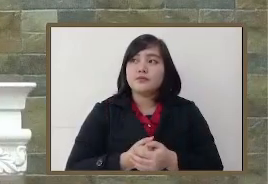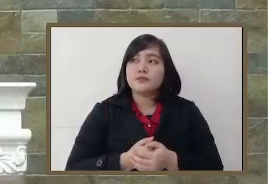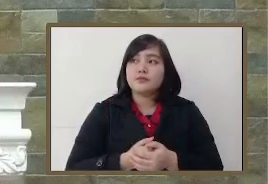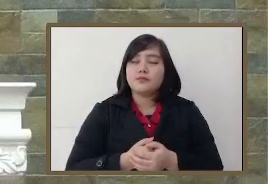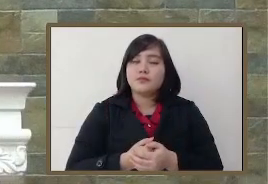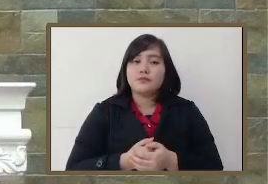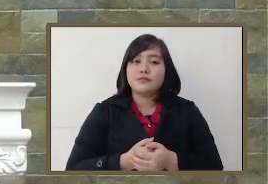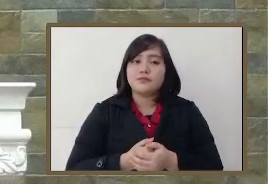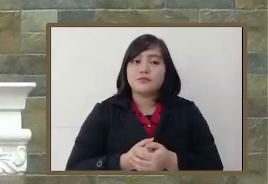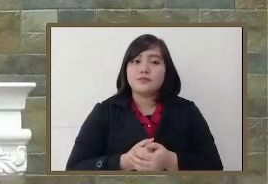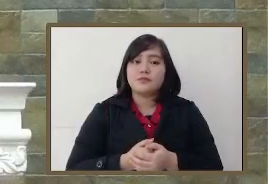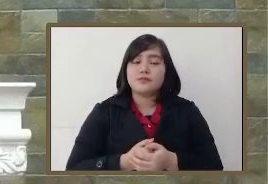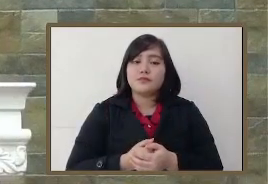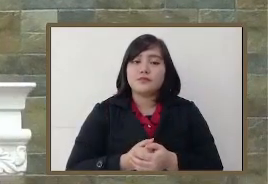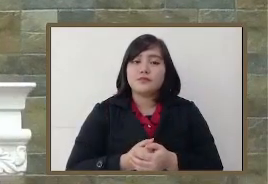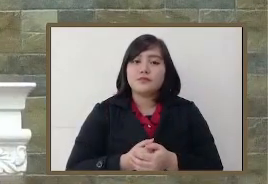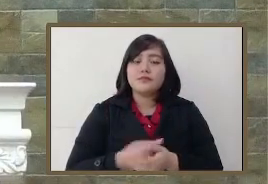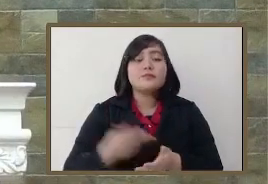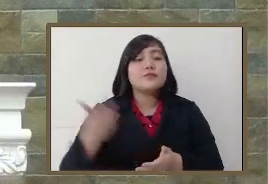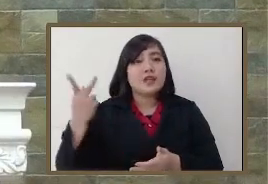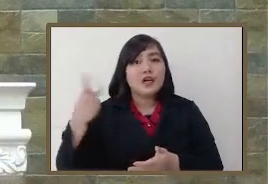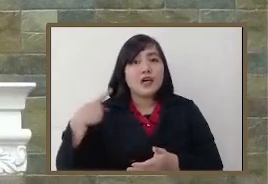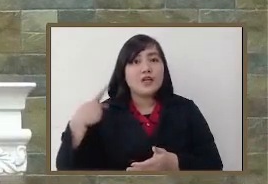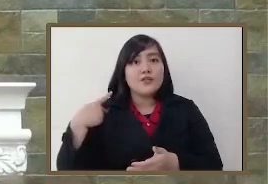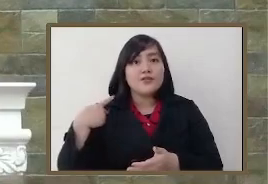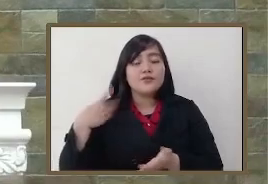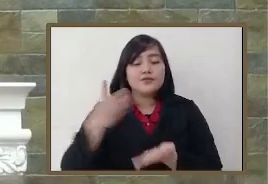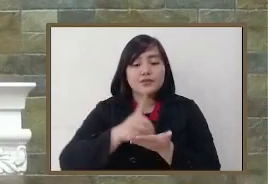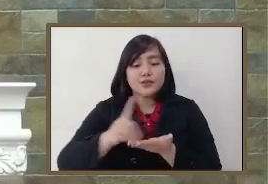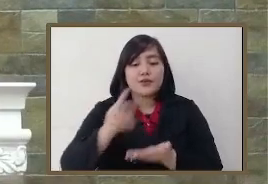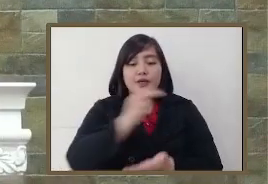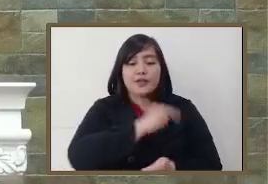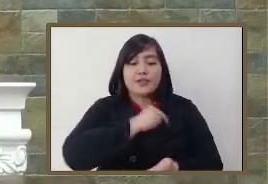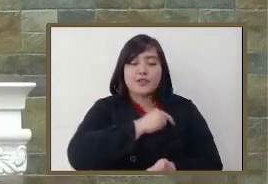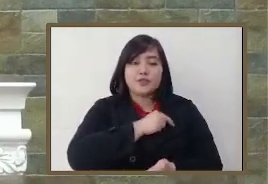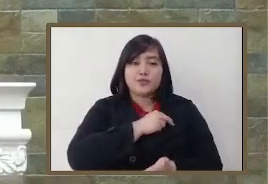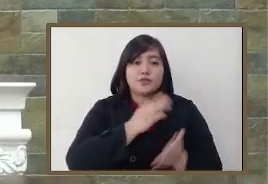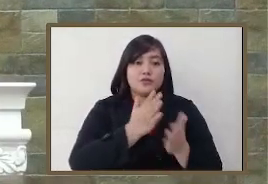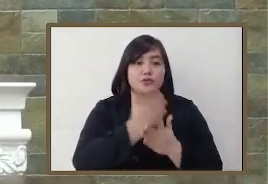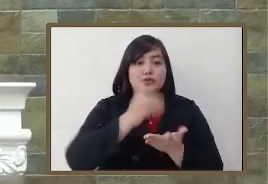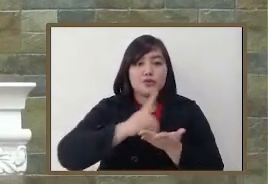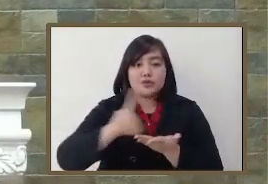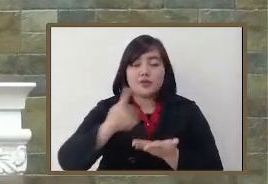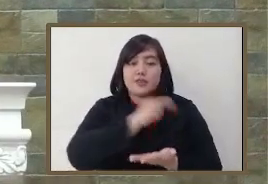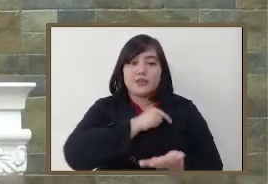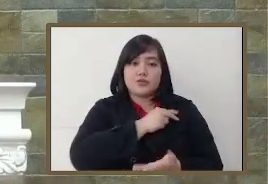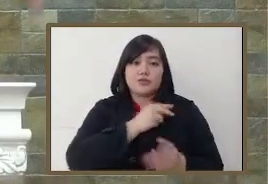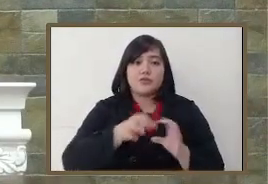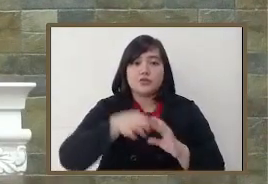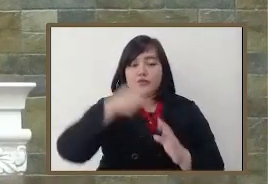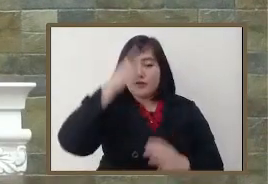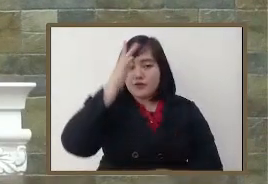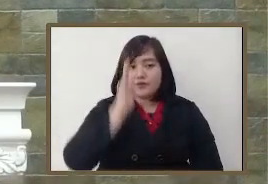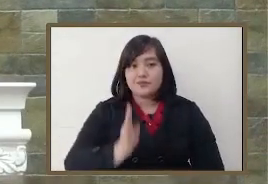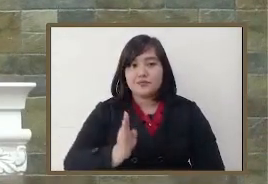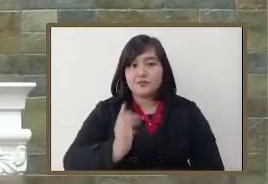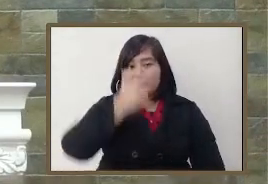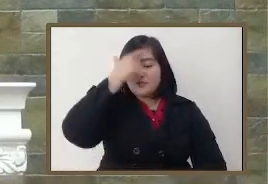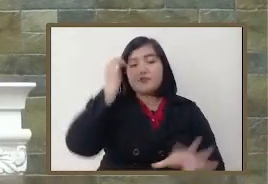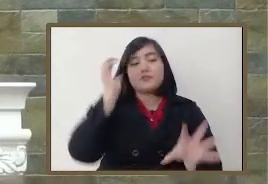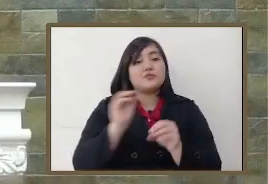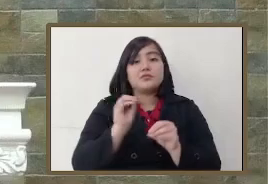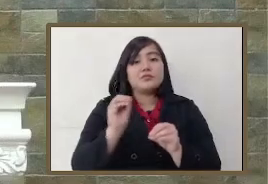DNA ng deity. We have the divine nature. Kung wala ang divine nature, hindi natin magagawa yan.